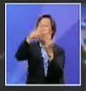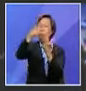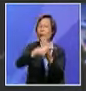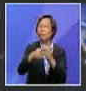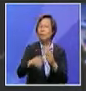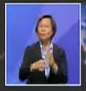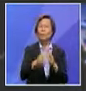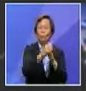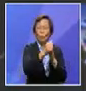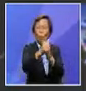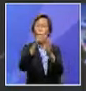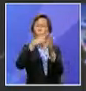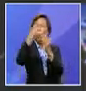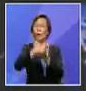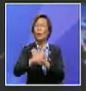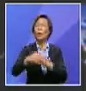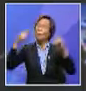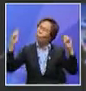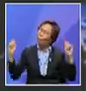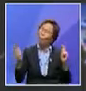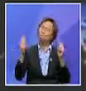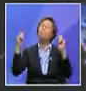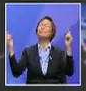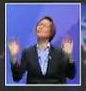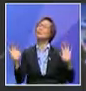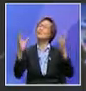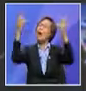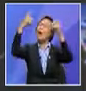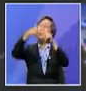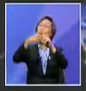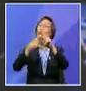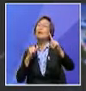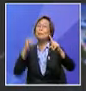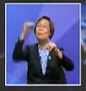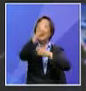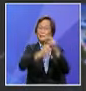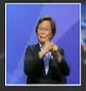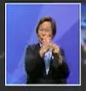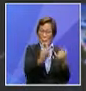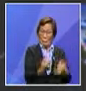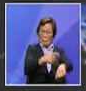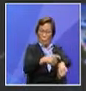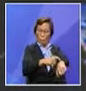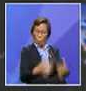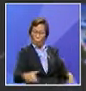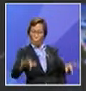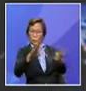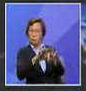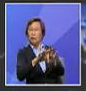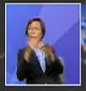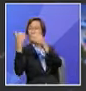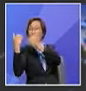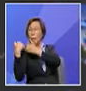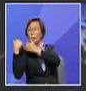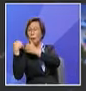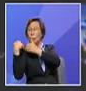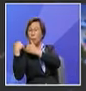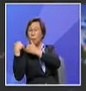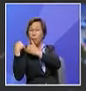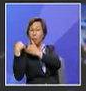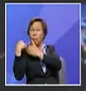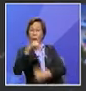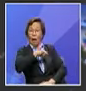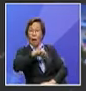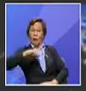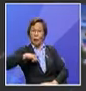kita menyambut Bulan Kebangsaan pada tahun ini. Ini merupakan detik yang penting kerana peranan setiap anggota dalam